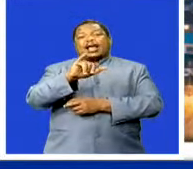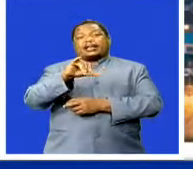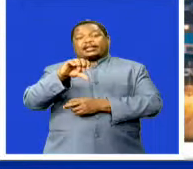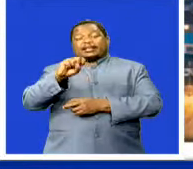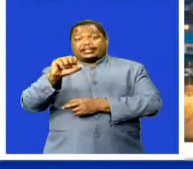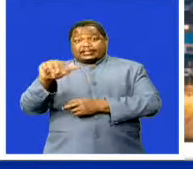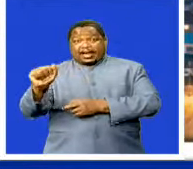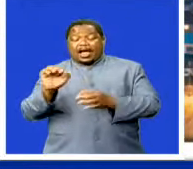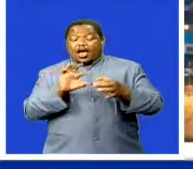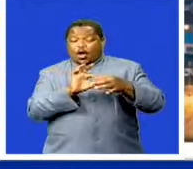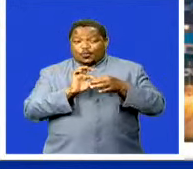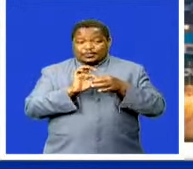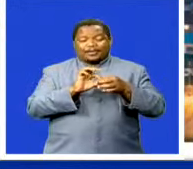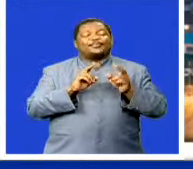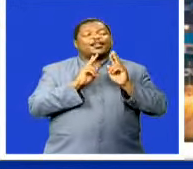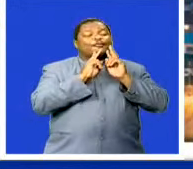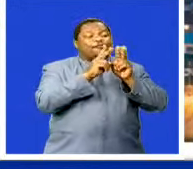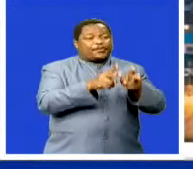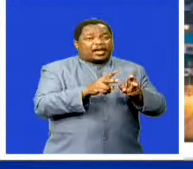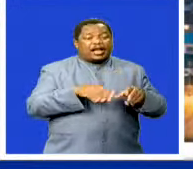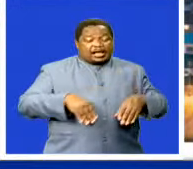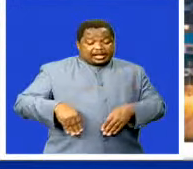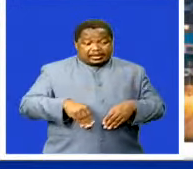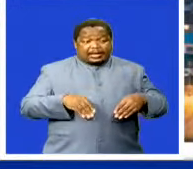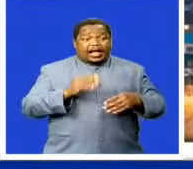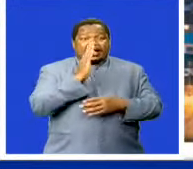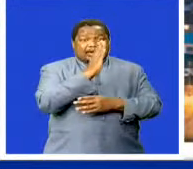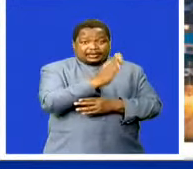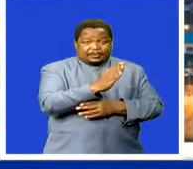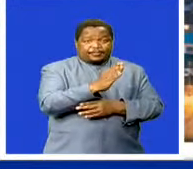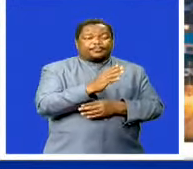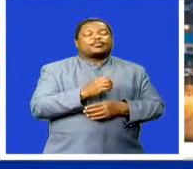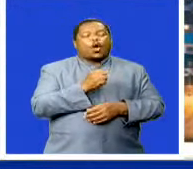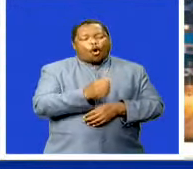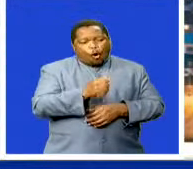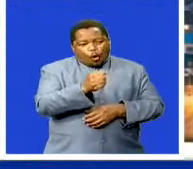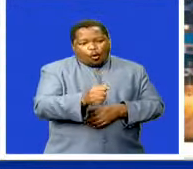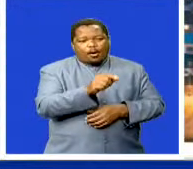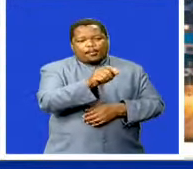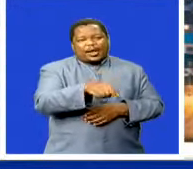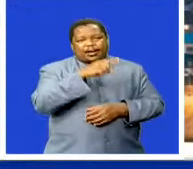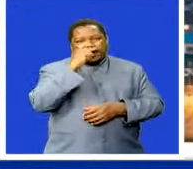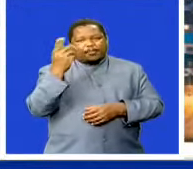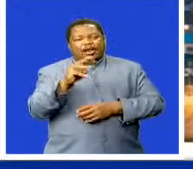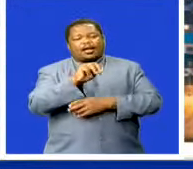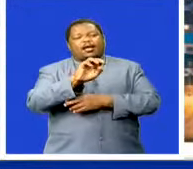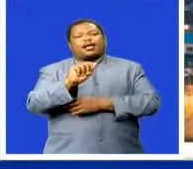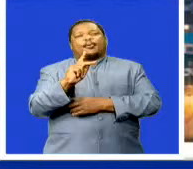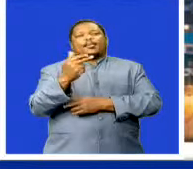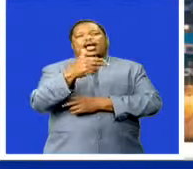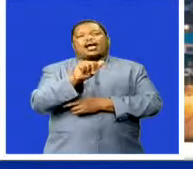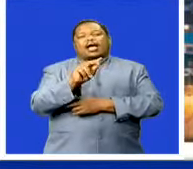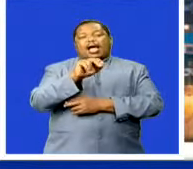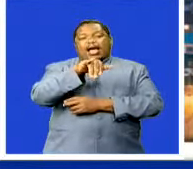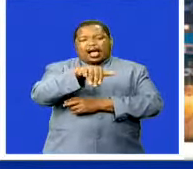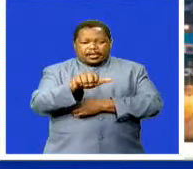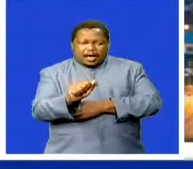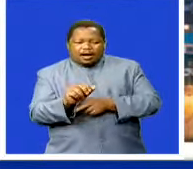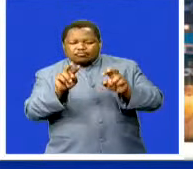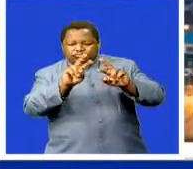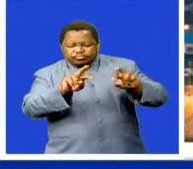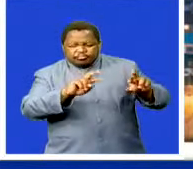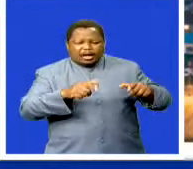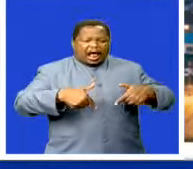makhanya kahlathe esibhoteleni ngenhloso yokucwaninga ukuthi angadzinga lusito luni lomuhla ke imbunga ibuyile